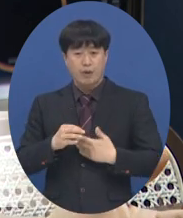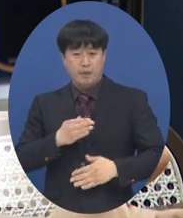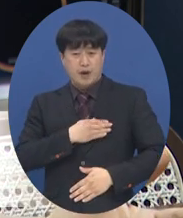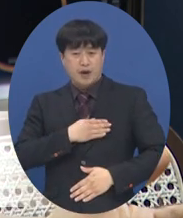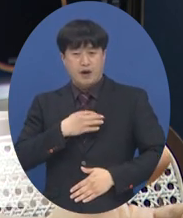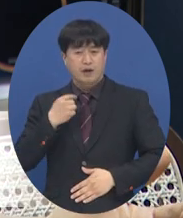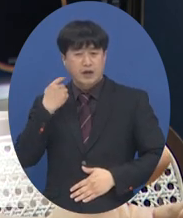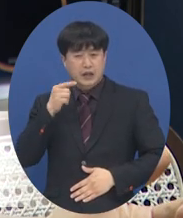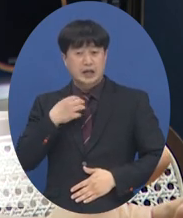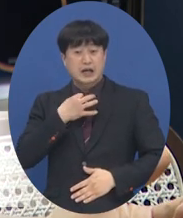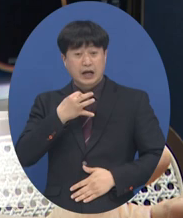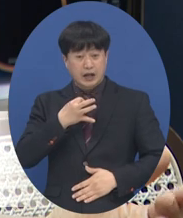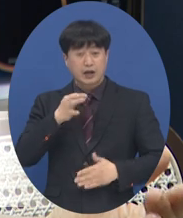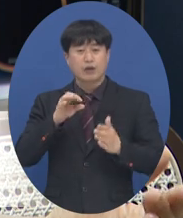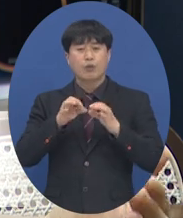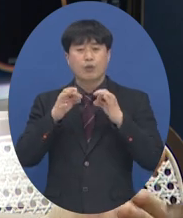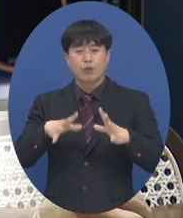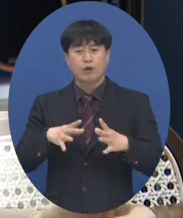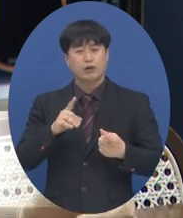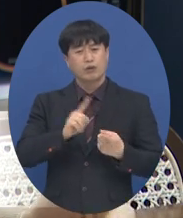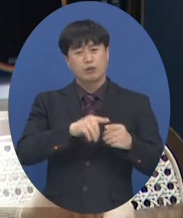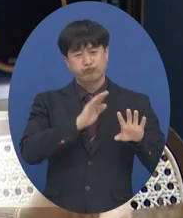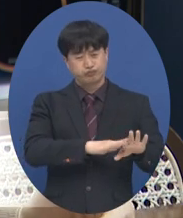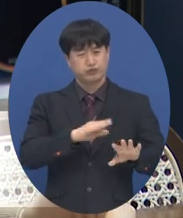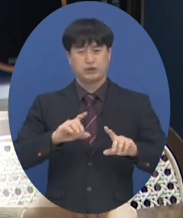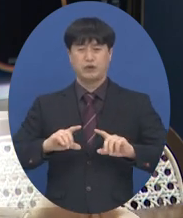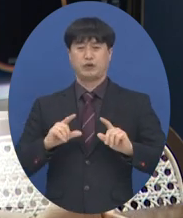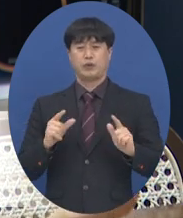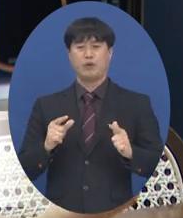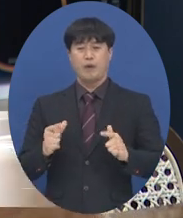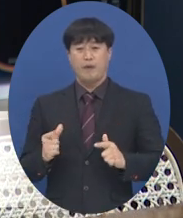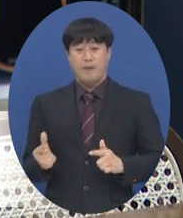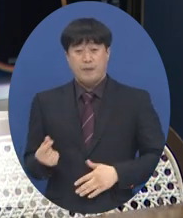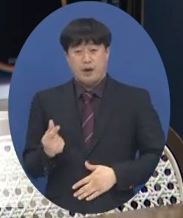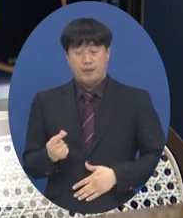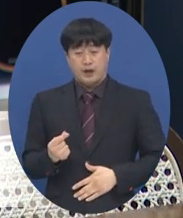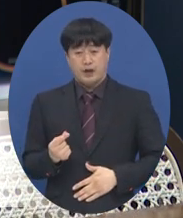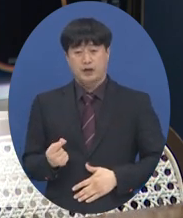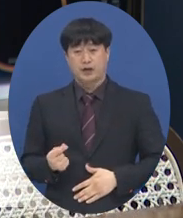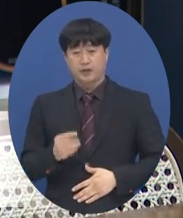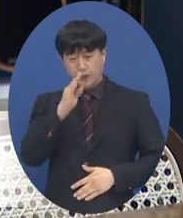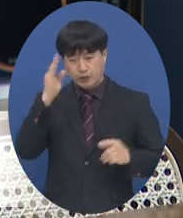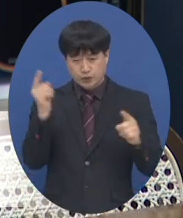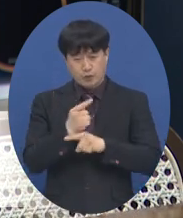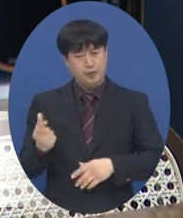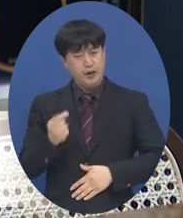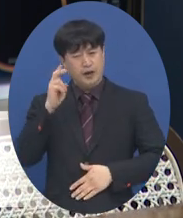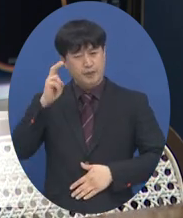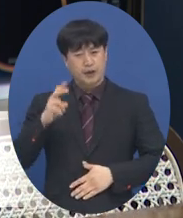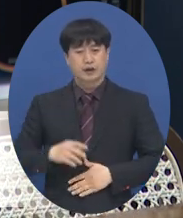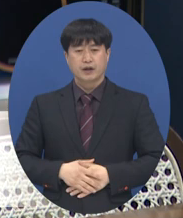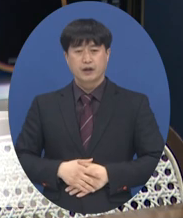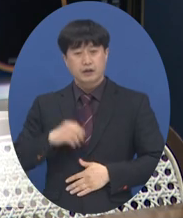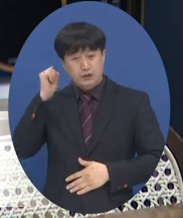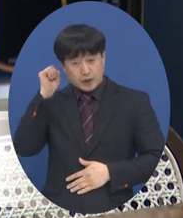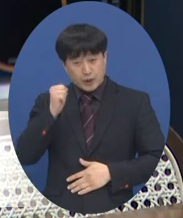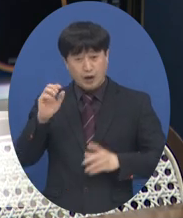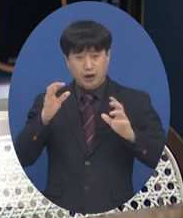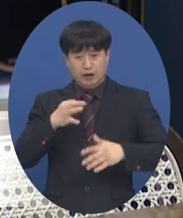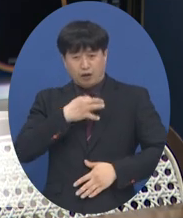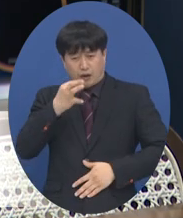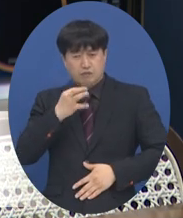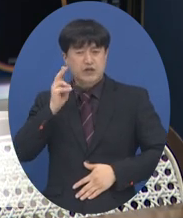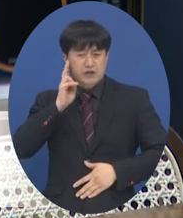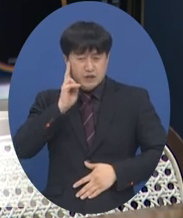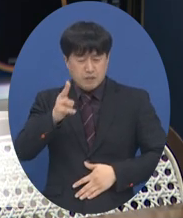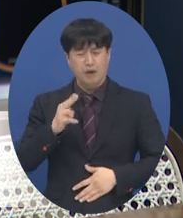이렇게 이제 어떻게 보면 그냥 냅두지 않았으면 아이는 바로 치료가 좀 빨랐을 거예요. 새벽에 아이